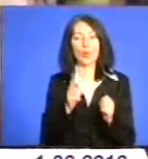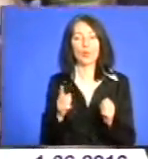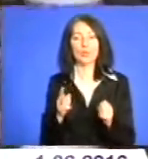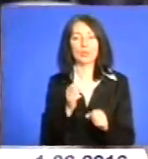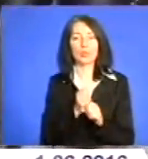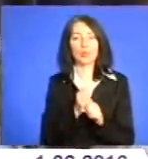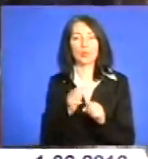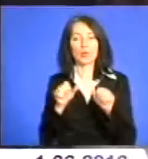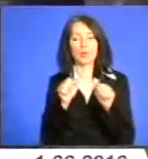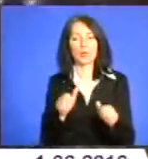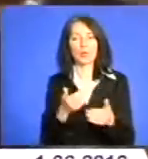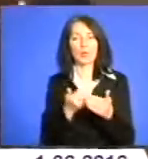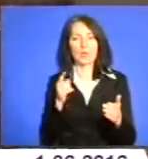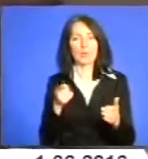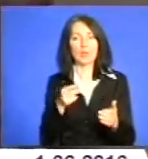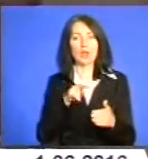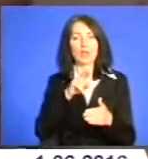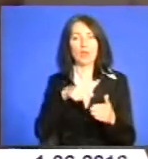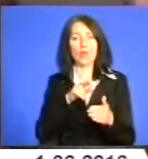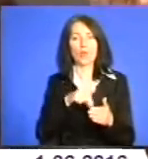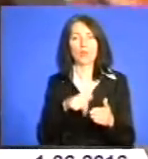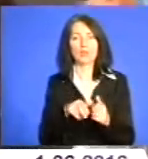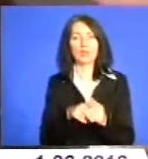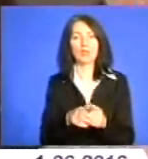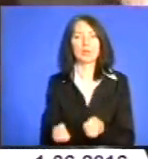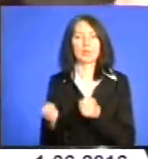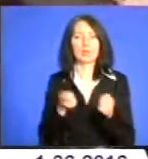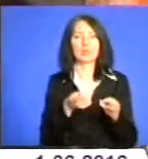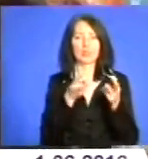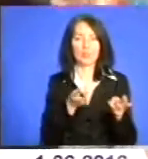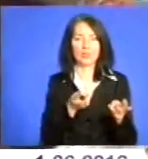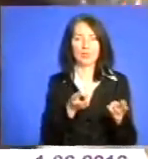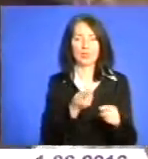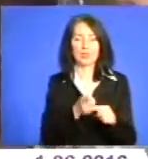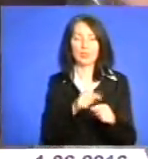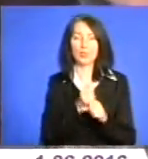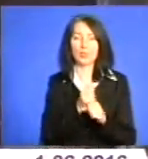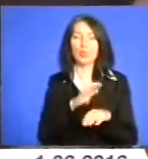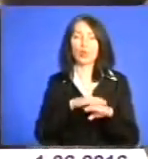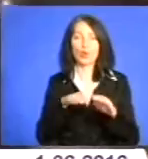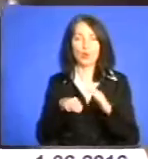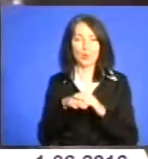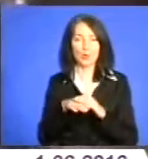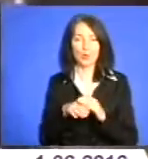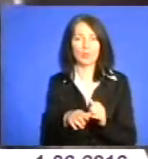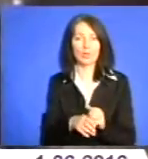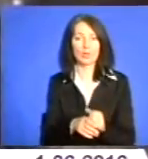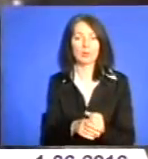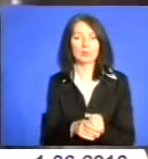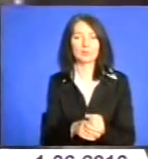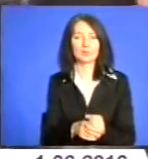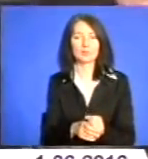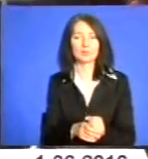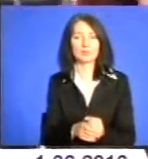фігурку, і перед тим, як її лакувати, занести в піч, він, умовно, все це зробив вручну. Наверху рака навіть примістив, бач.